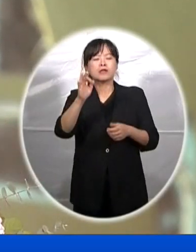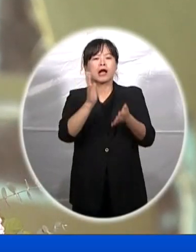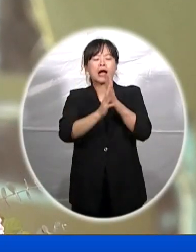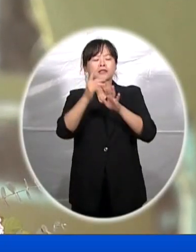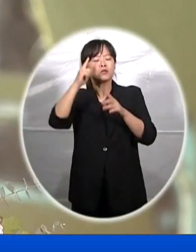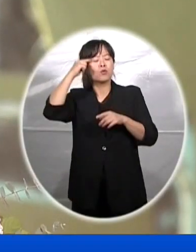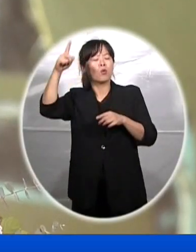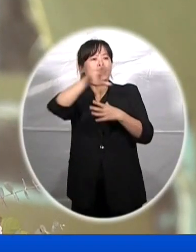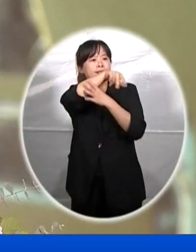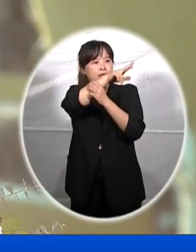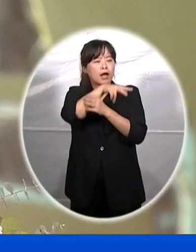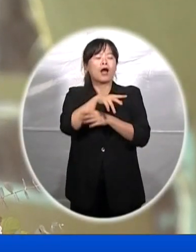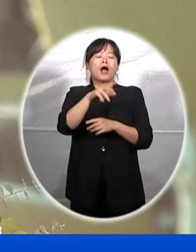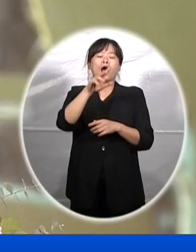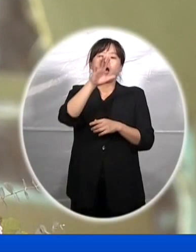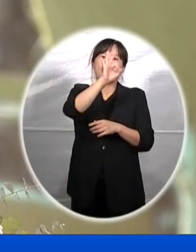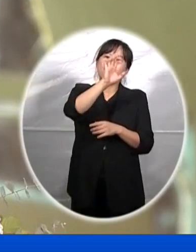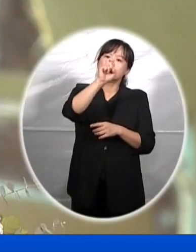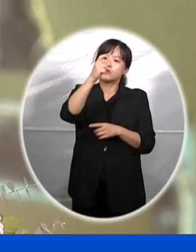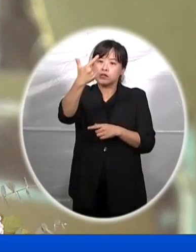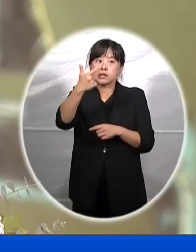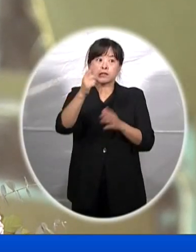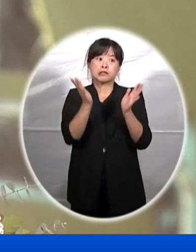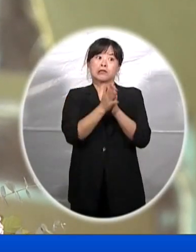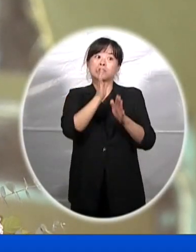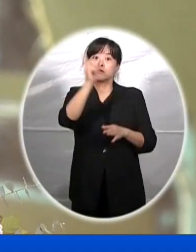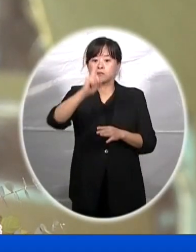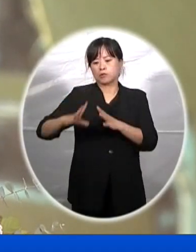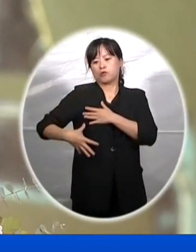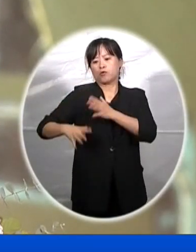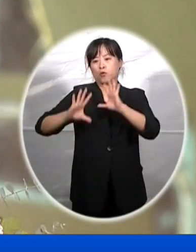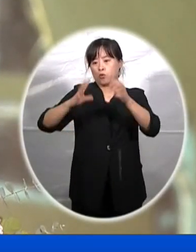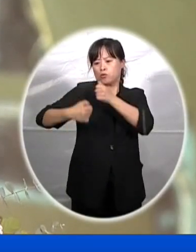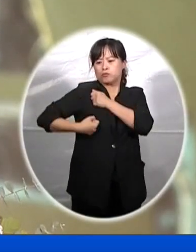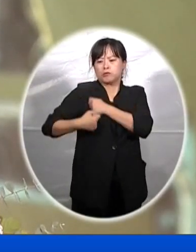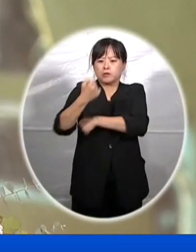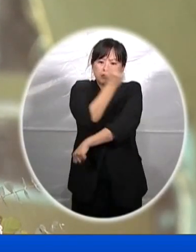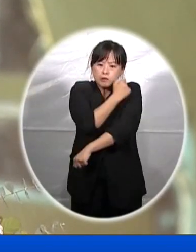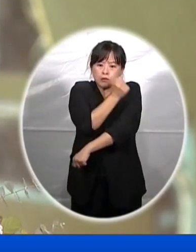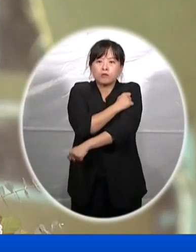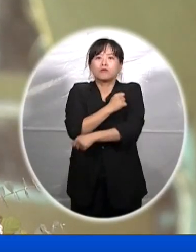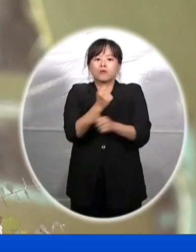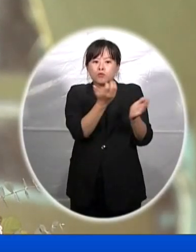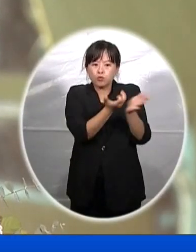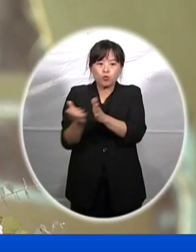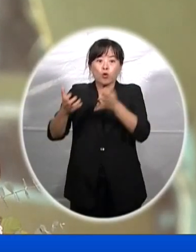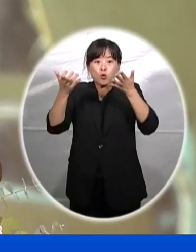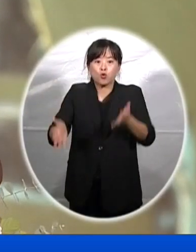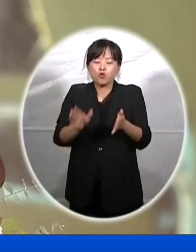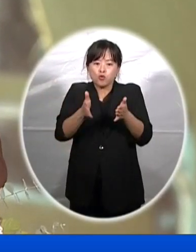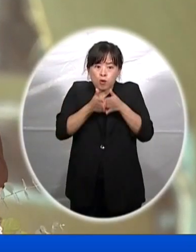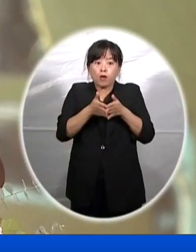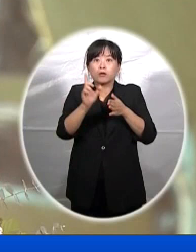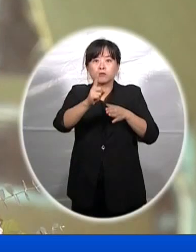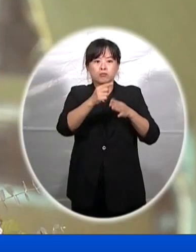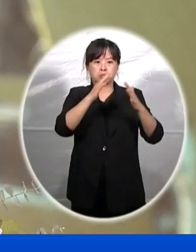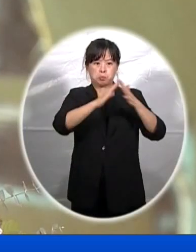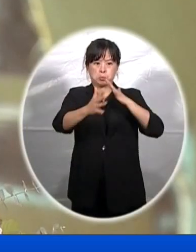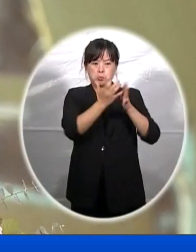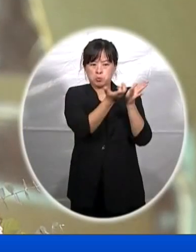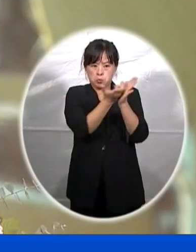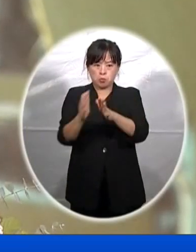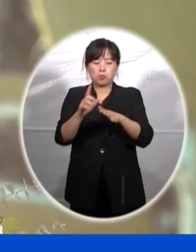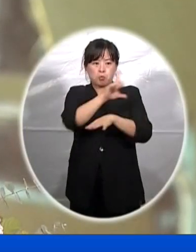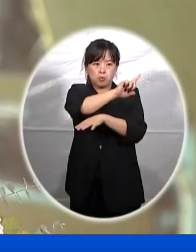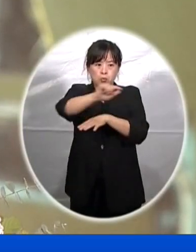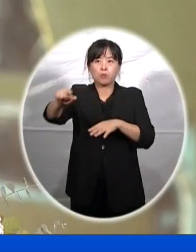及 F-16， 这些都是国军辛苦筹备的非常重要的这个军备，